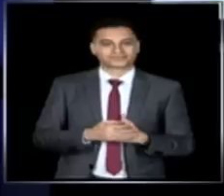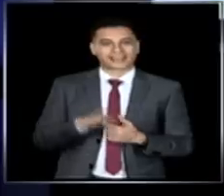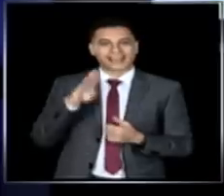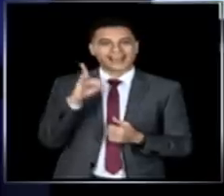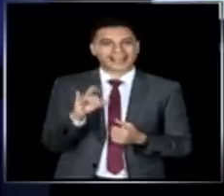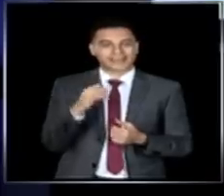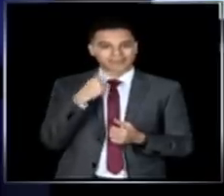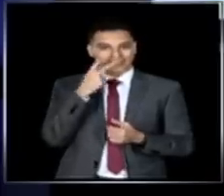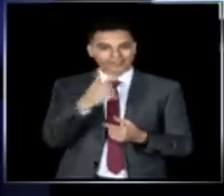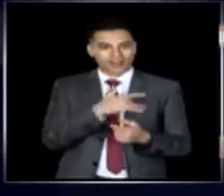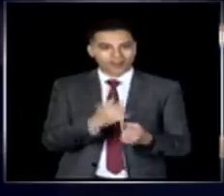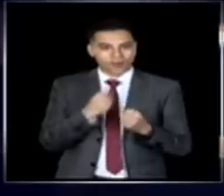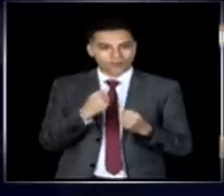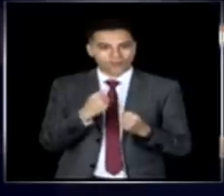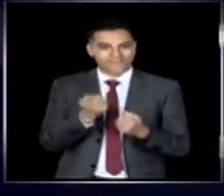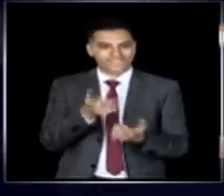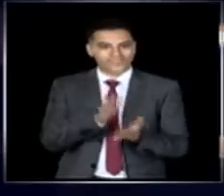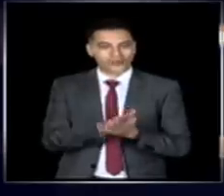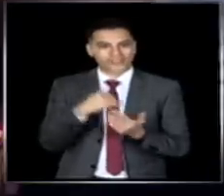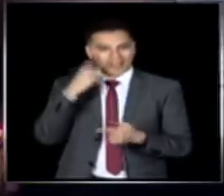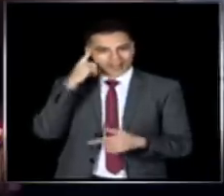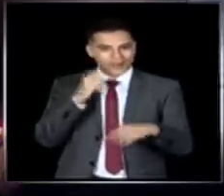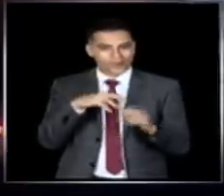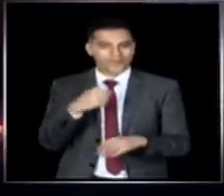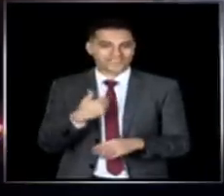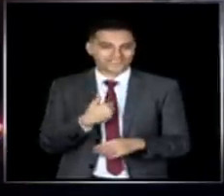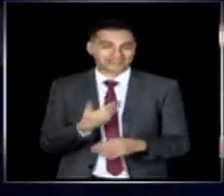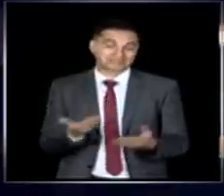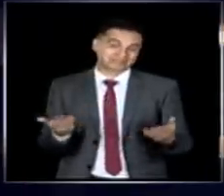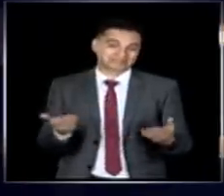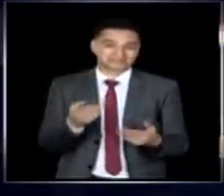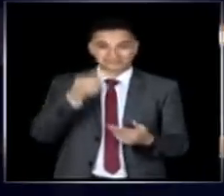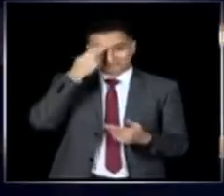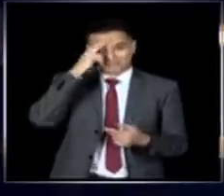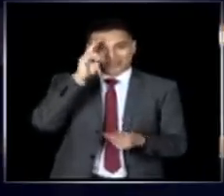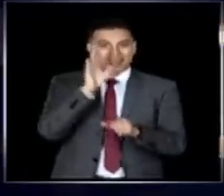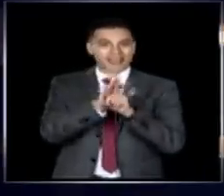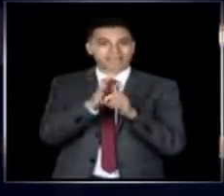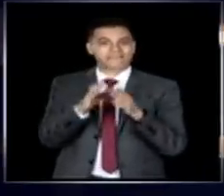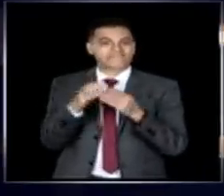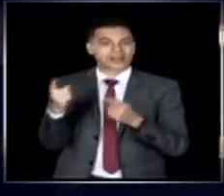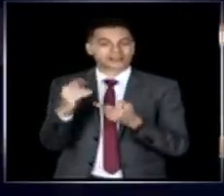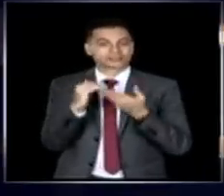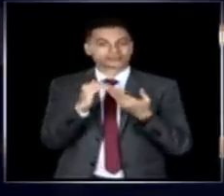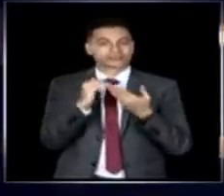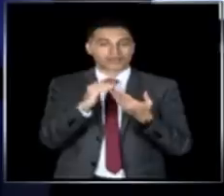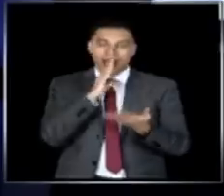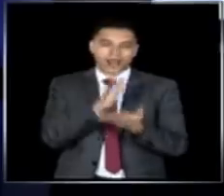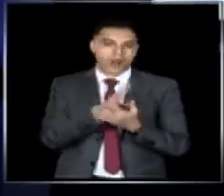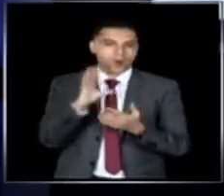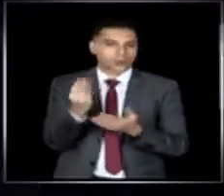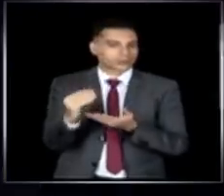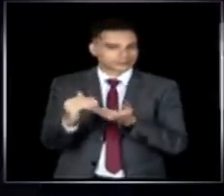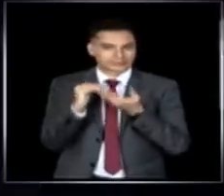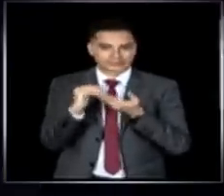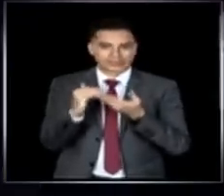يا كريم بالراحة. الفرصة جات يا كريم. الحمد لله. مين كان بيدعمك من الفريق؟ كلهم دعموني، كلهم